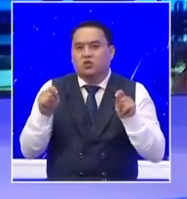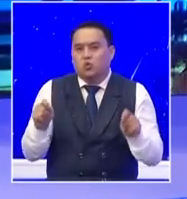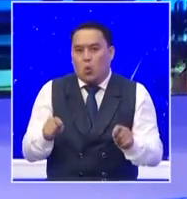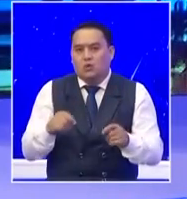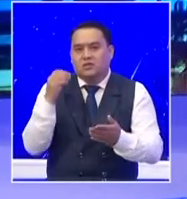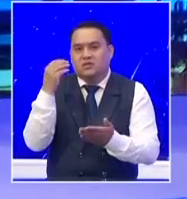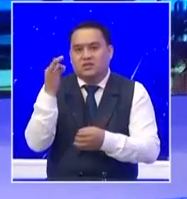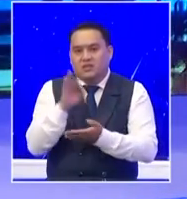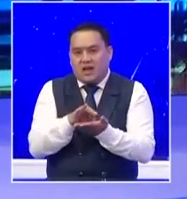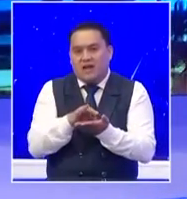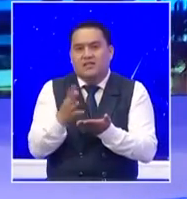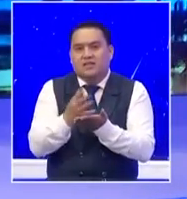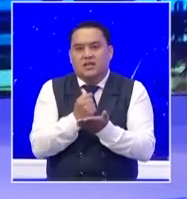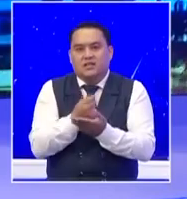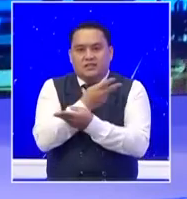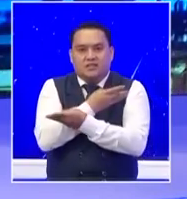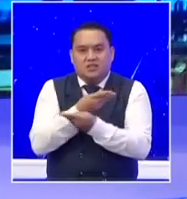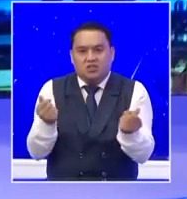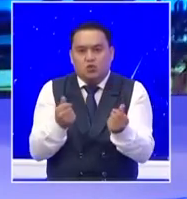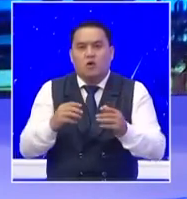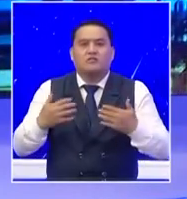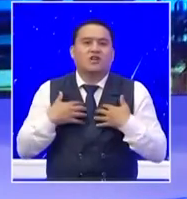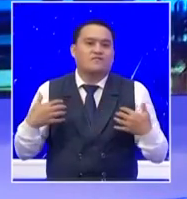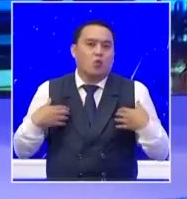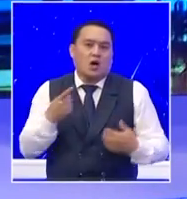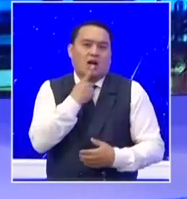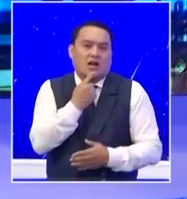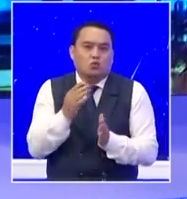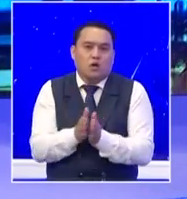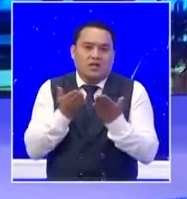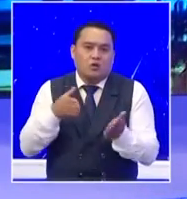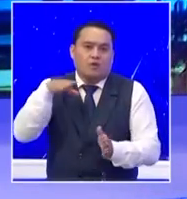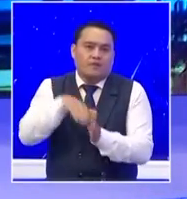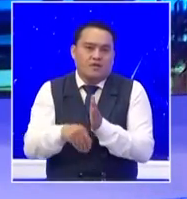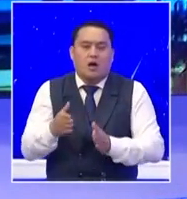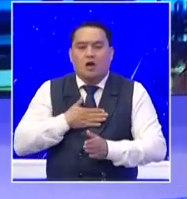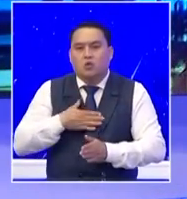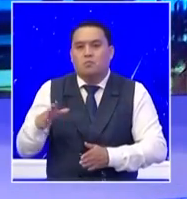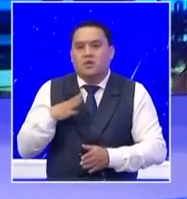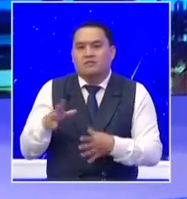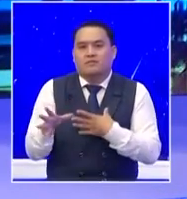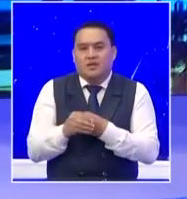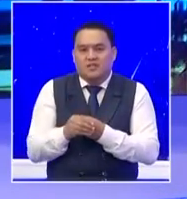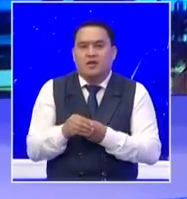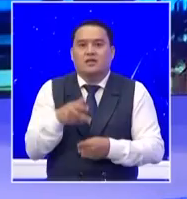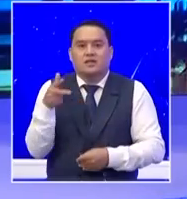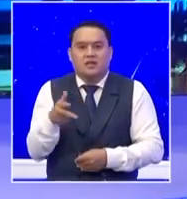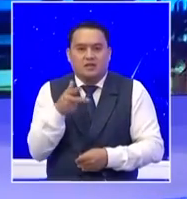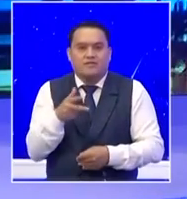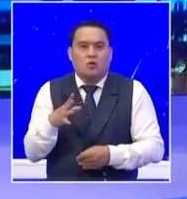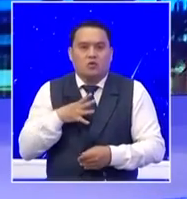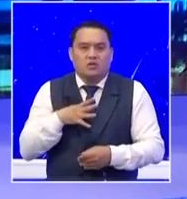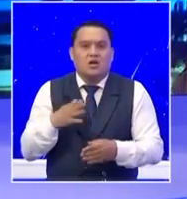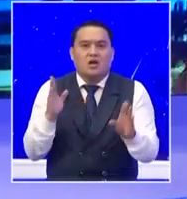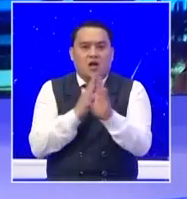целью сохранения данного исчезающего вида животных, занесенных в Красную книгу. Наша съемочная группа побывала в национальном парке, являющемся